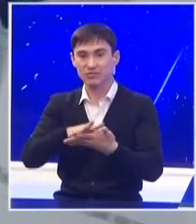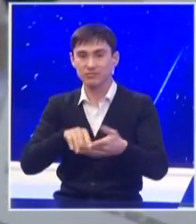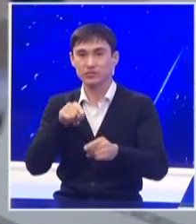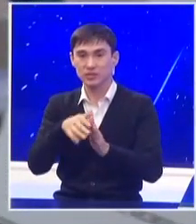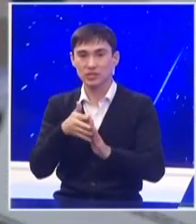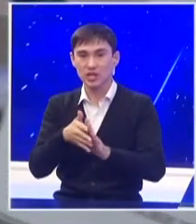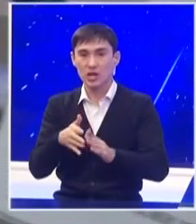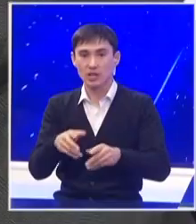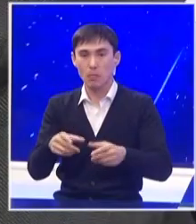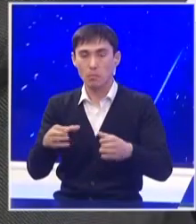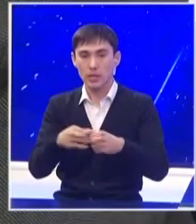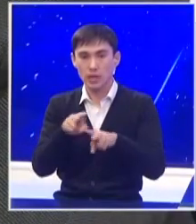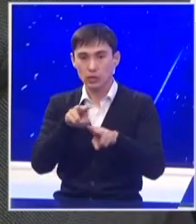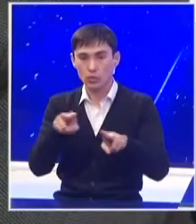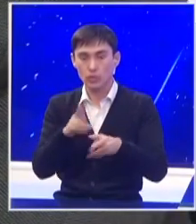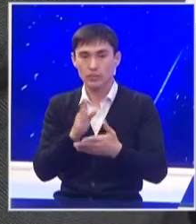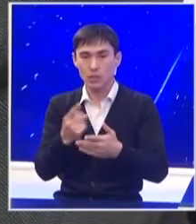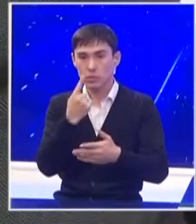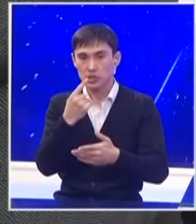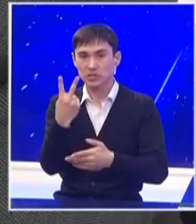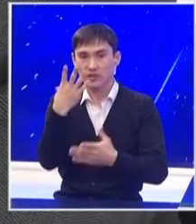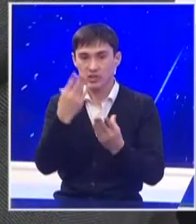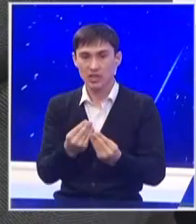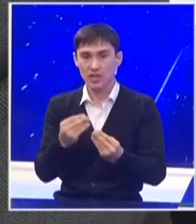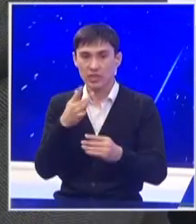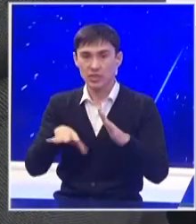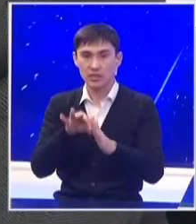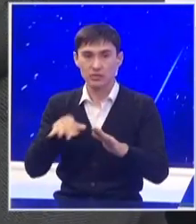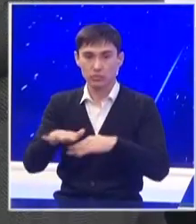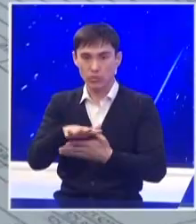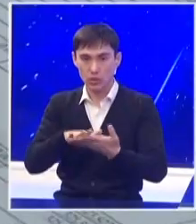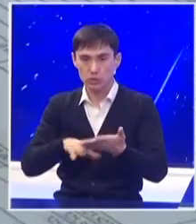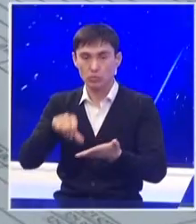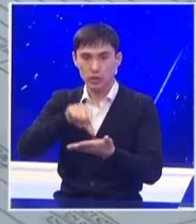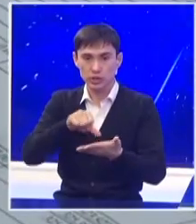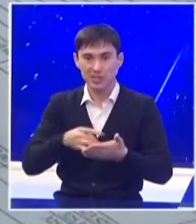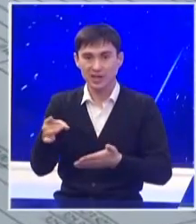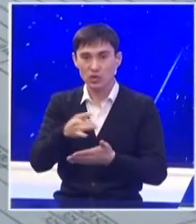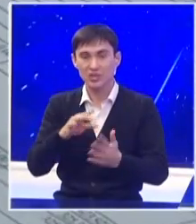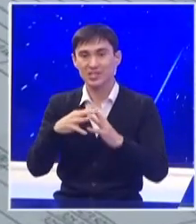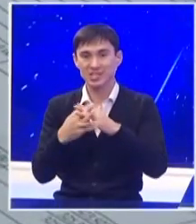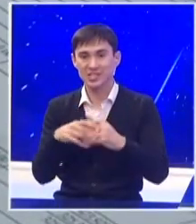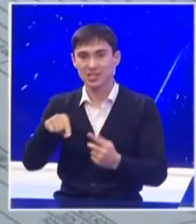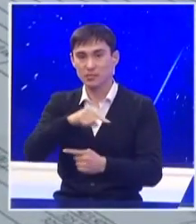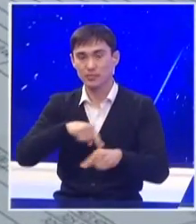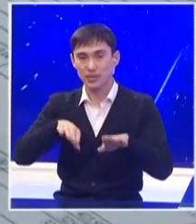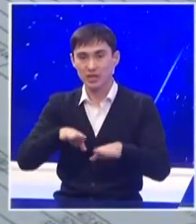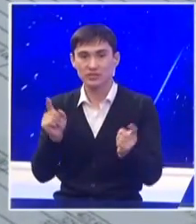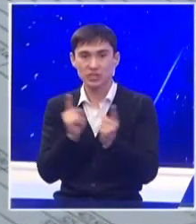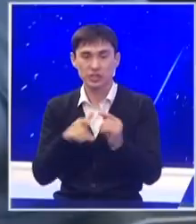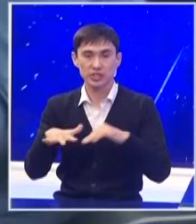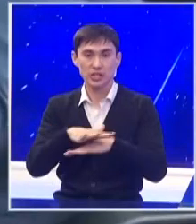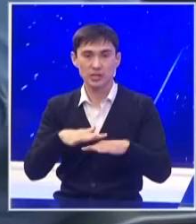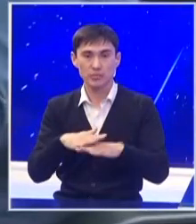рассмотрения, взяты на партийный контроль. В ближайшие 2 дня народные избранники продолжат посещать районы и сельские округа для встреч с